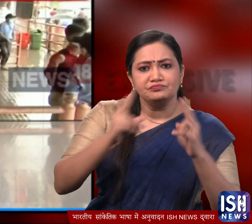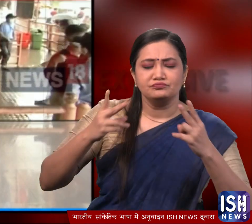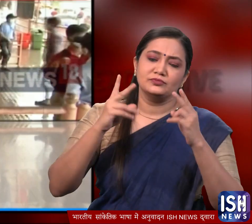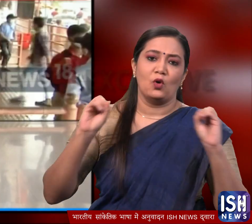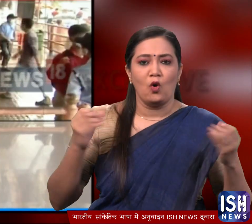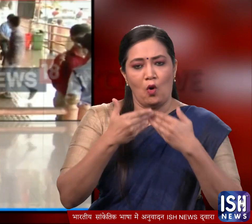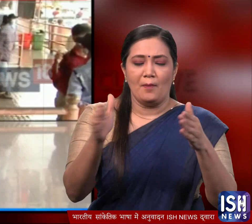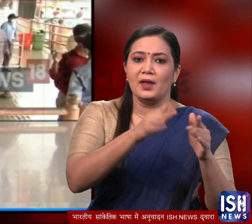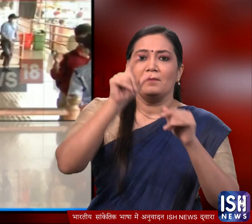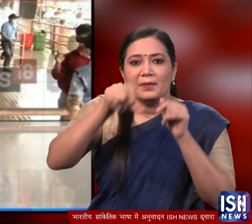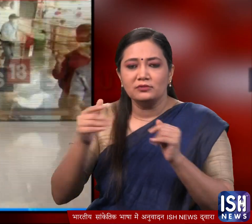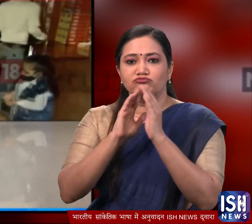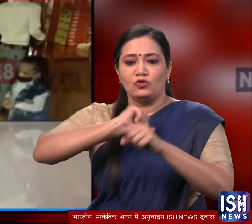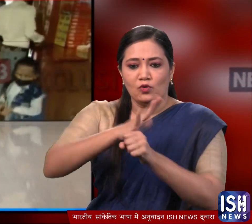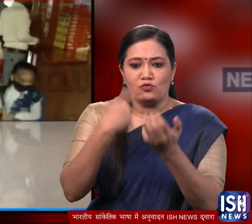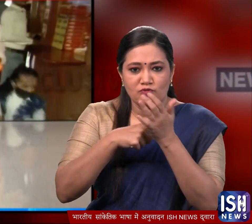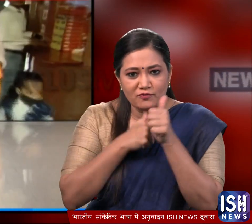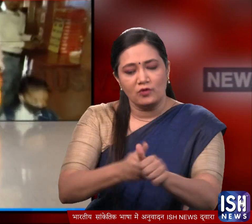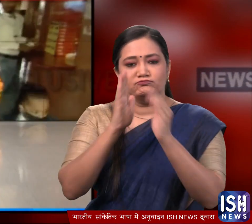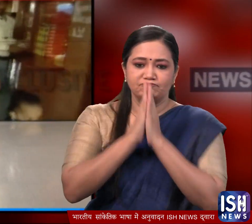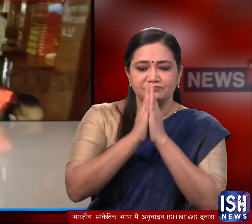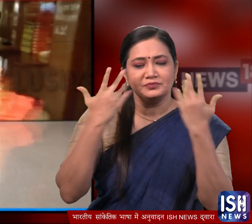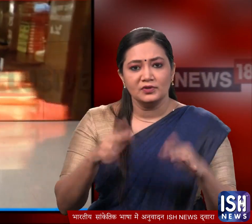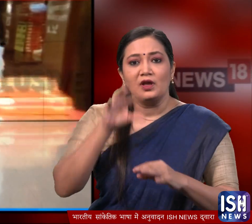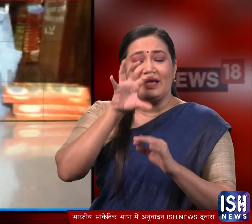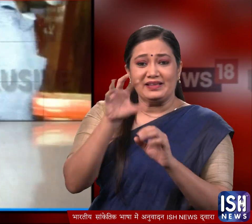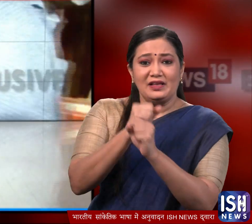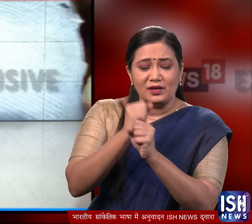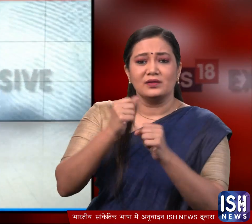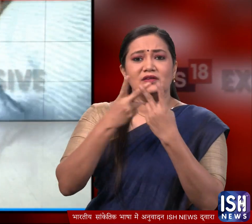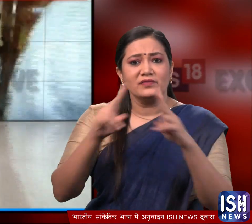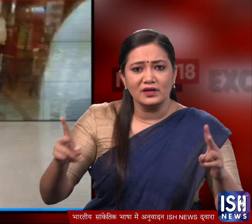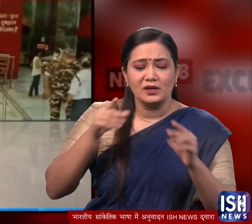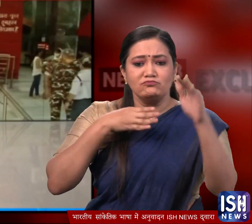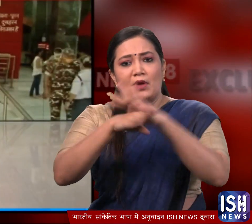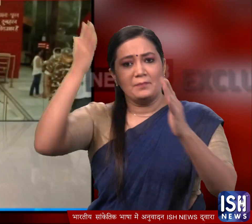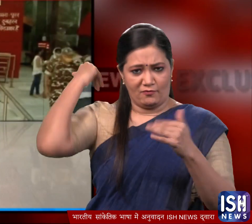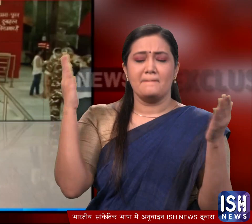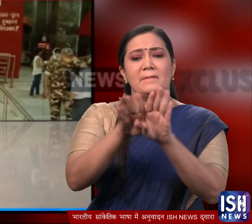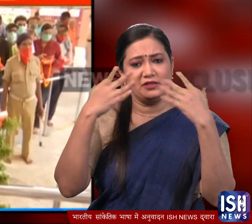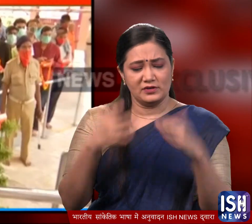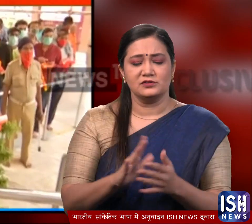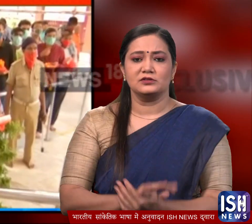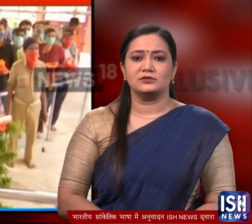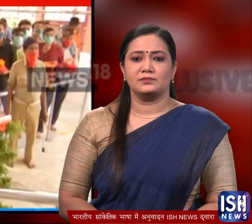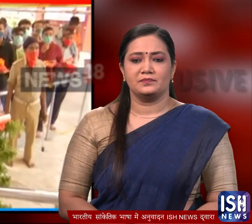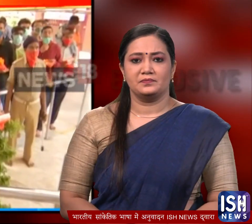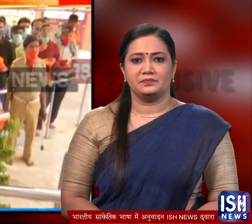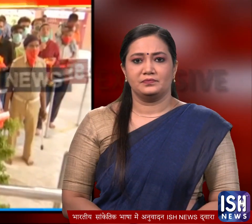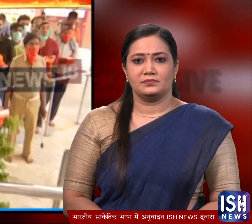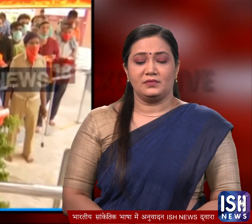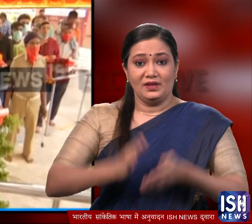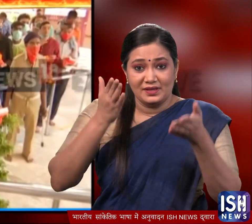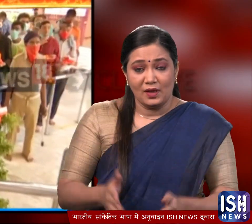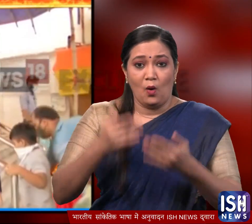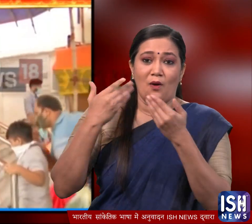का पालन करते हुए दर्शन किए। कोरोना की वजह से राज्य सरकार ने धार्मिक स्थलों में लोगों के जाने पर रोक लगा दी थी। और जैसे ही